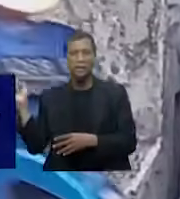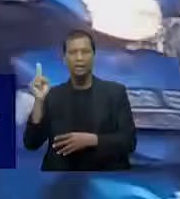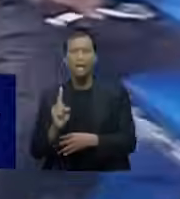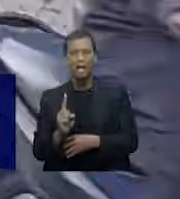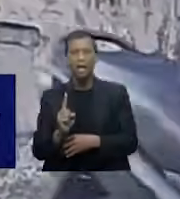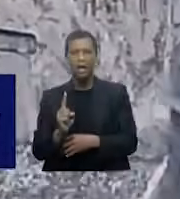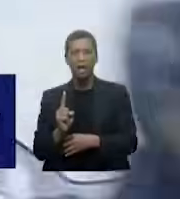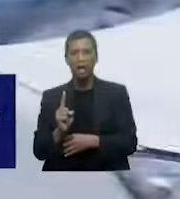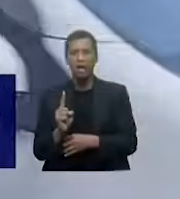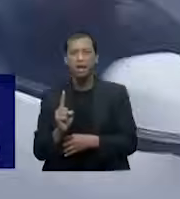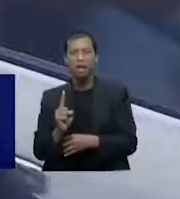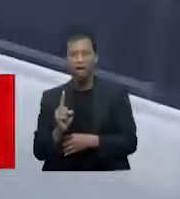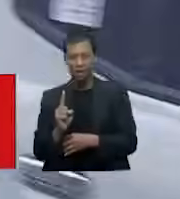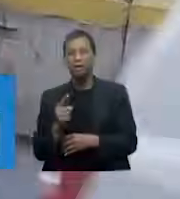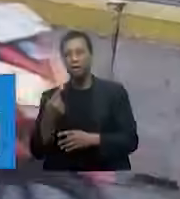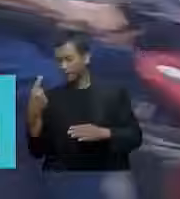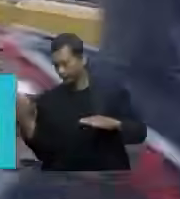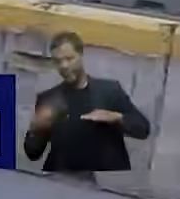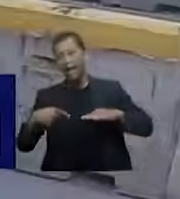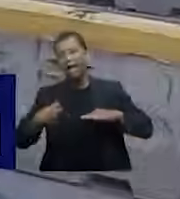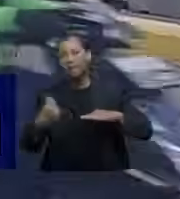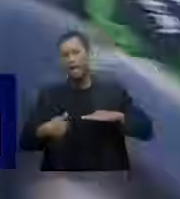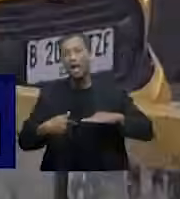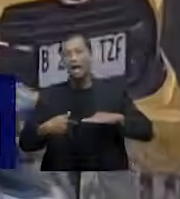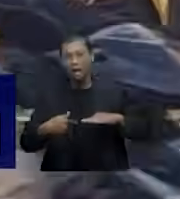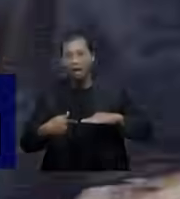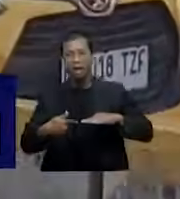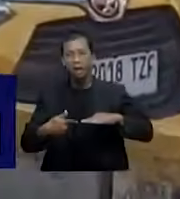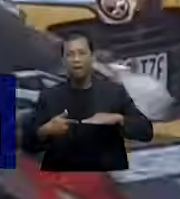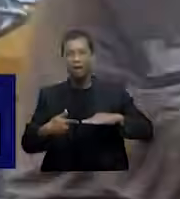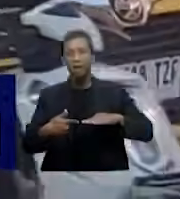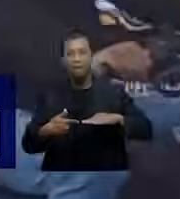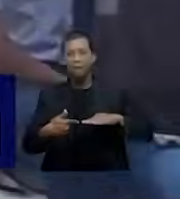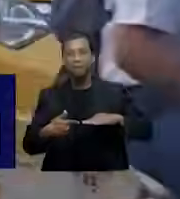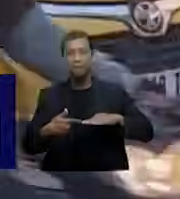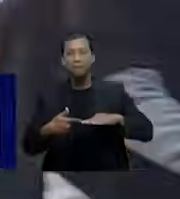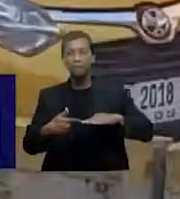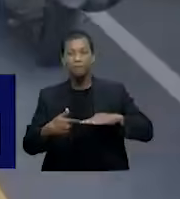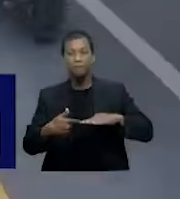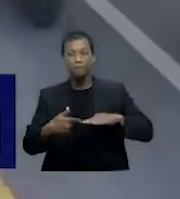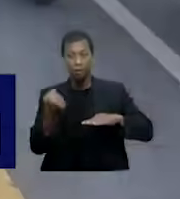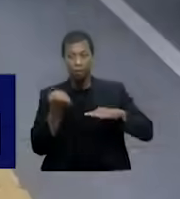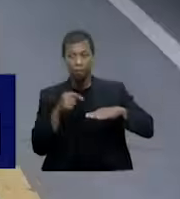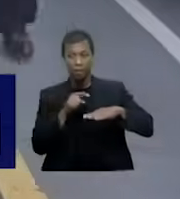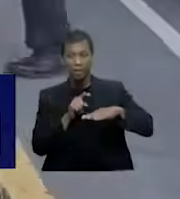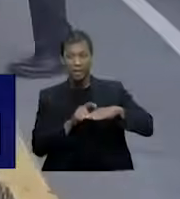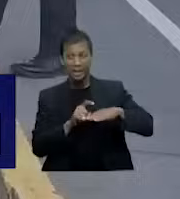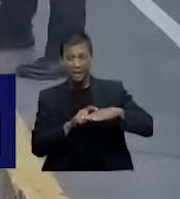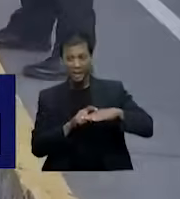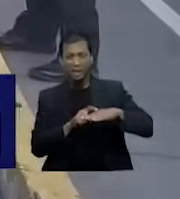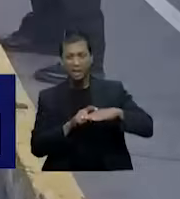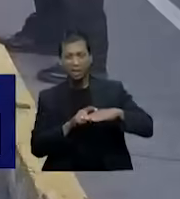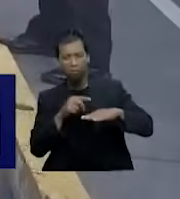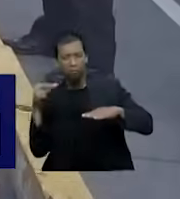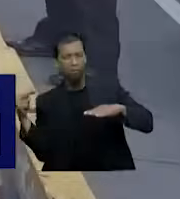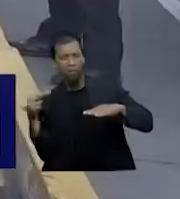Puluhan sepeda motor berhasil kabur dari celah pembatas busway, namun tidak bagi kendaraan roda 4. Kendaraan pelanggar